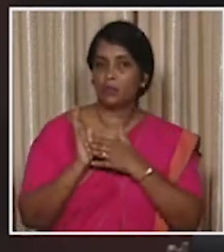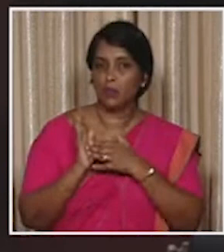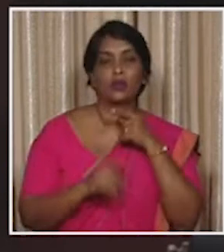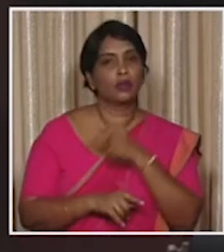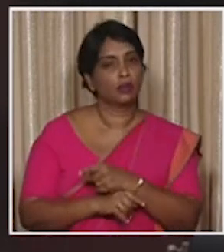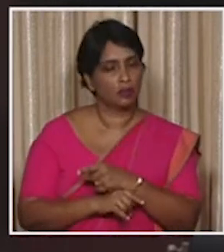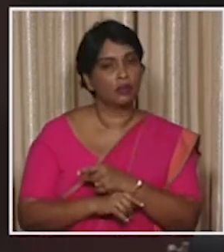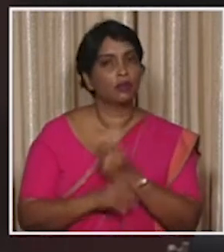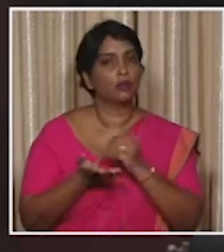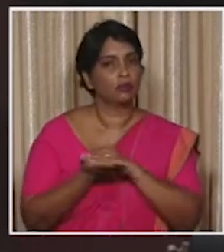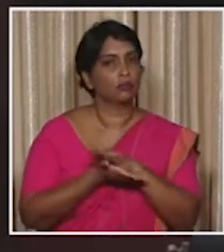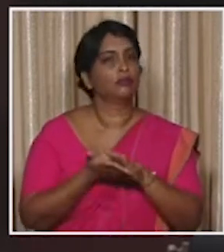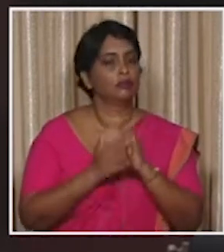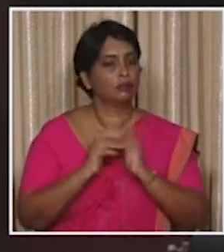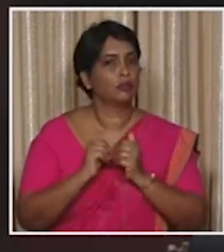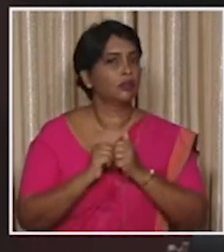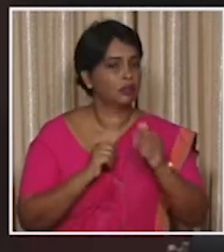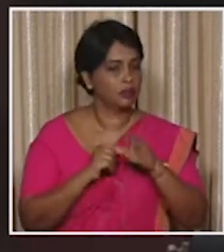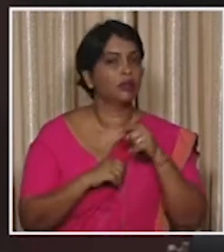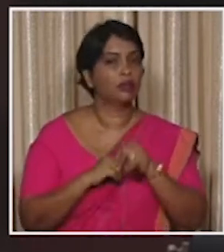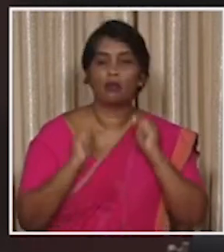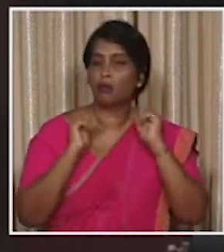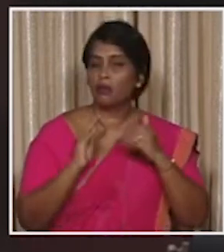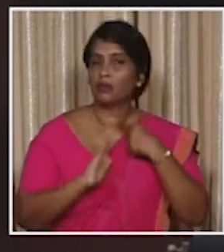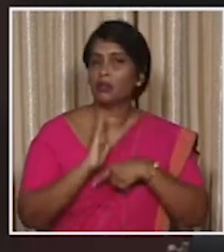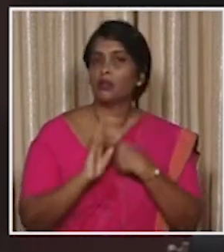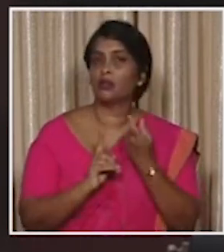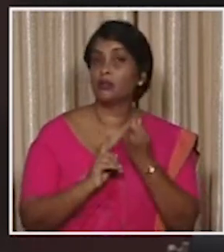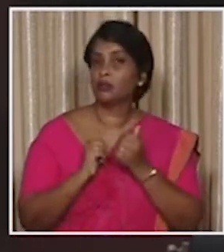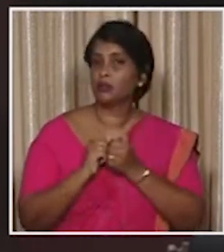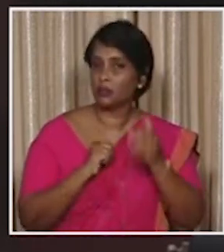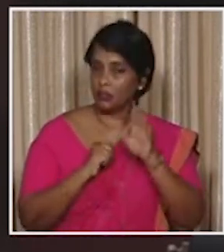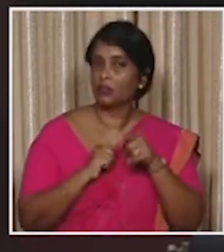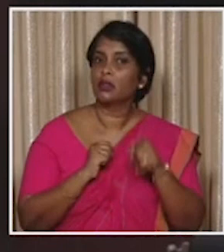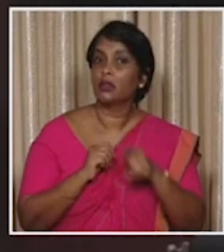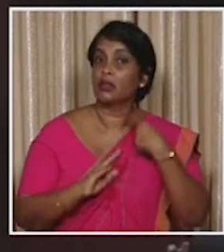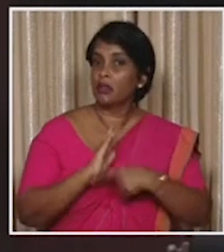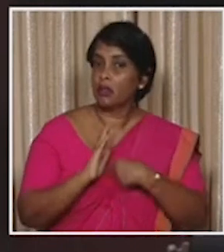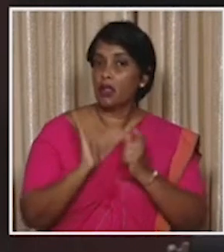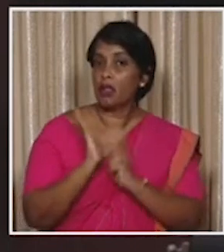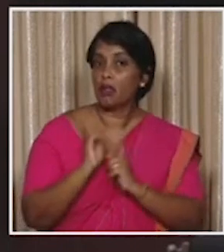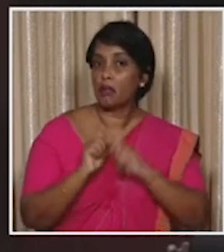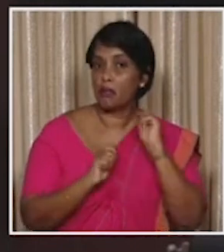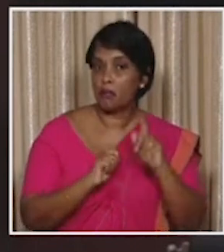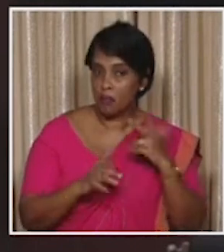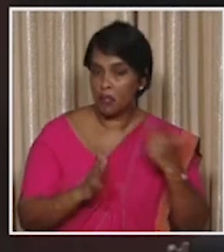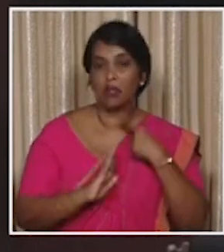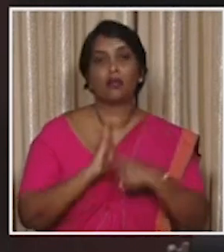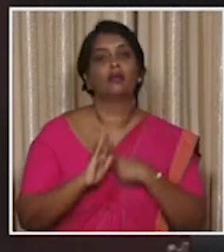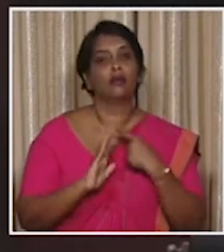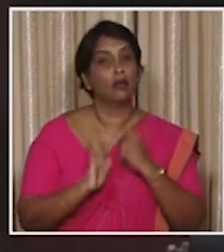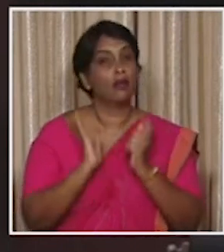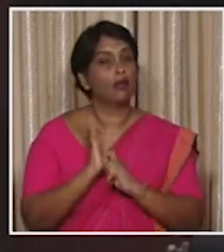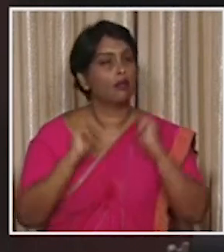මේ ප්‍රතිසංස්කරණ ක්‍රියාවලිය සිදු කළා ස්ථාවර ආර්ථිකයක් වෙත ගමන් කරලා රටේ ණය ගෙවන්න බැරුව ඉන්න රටක්